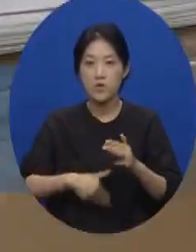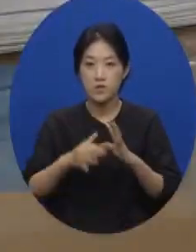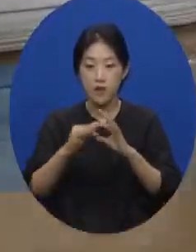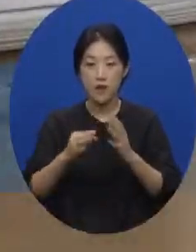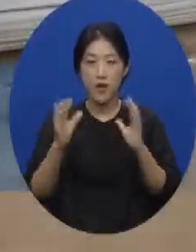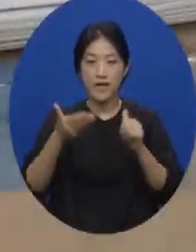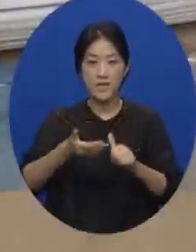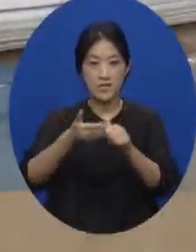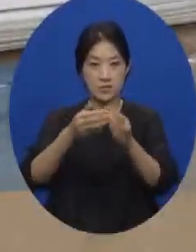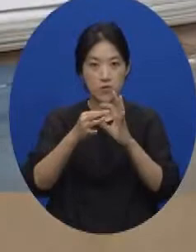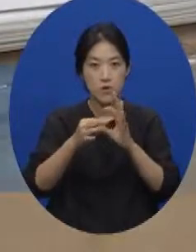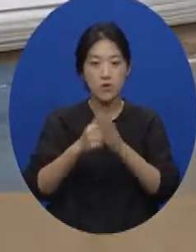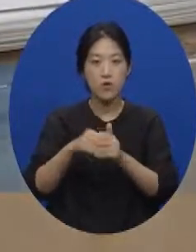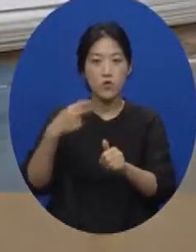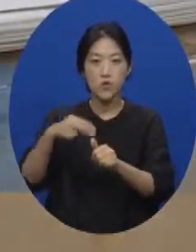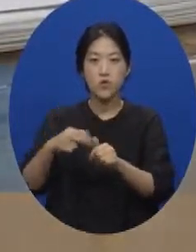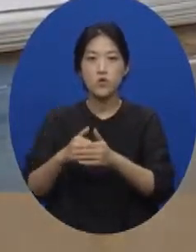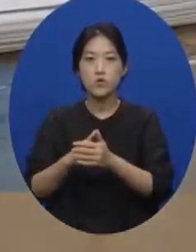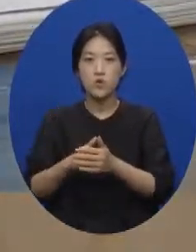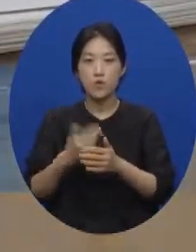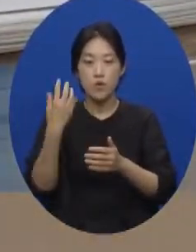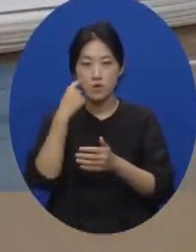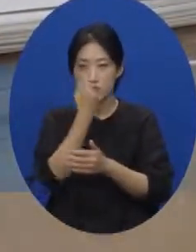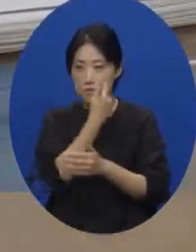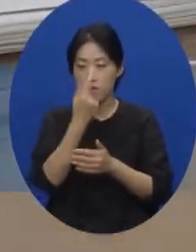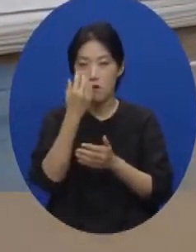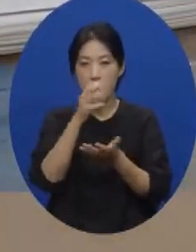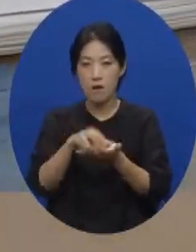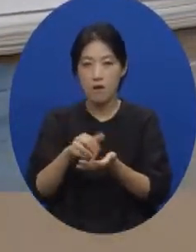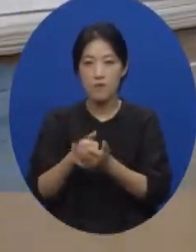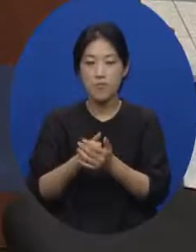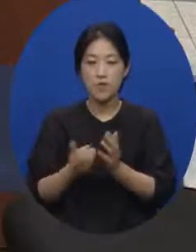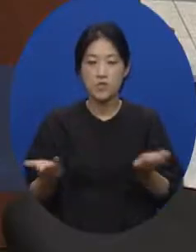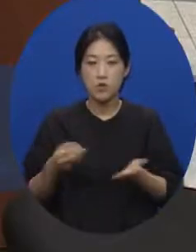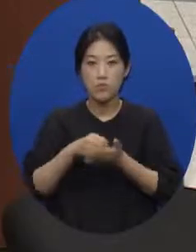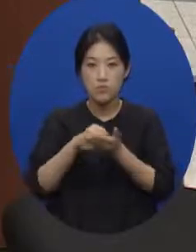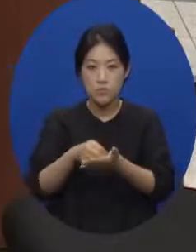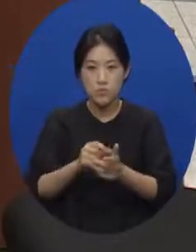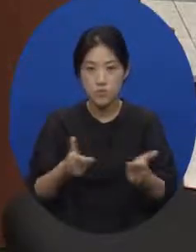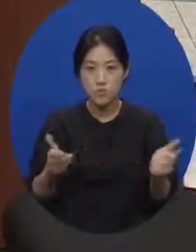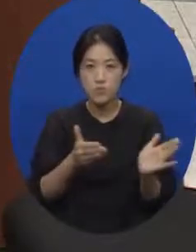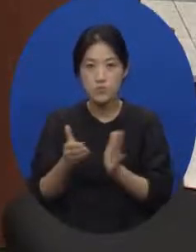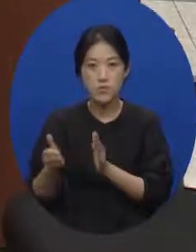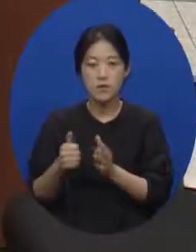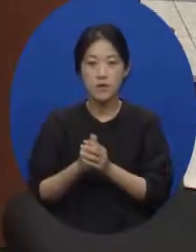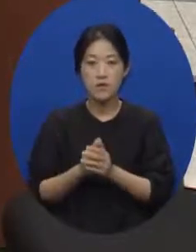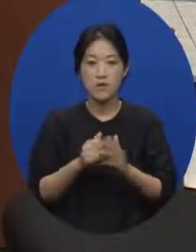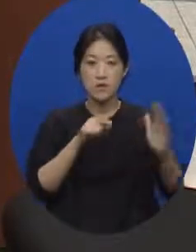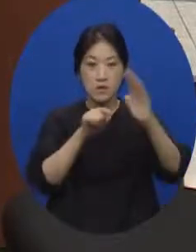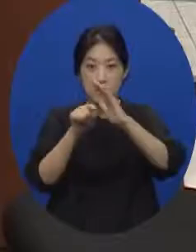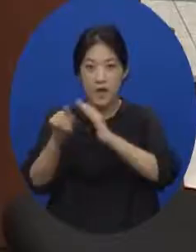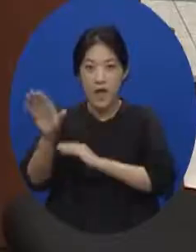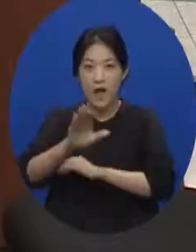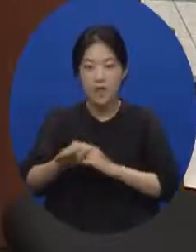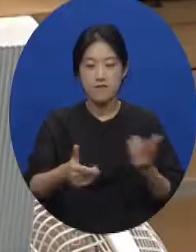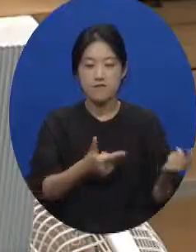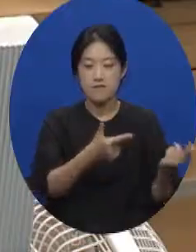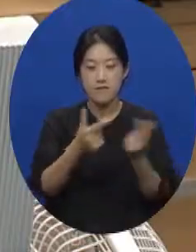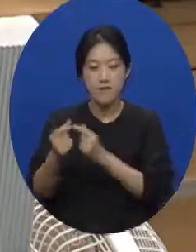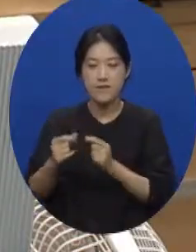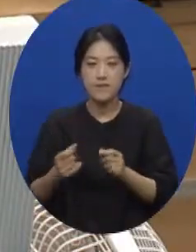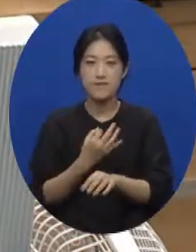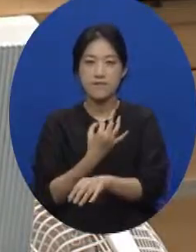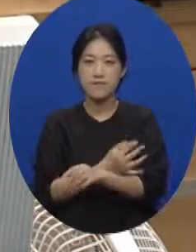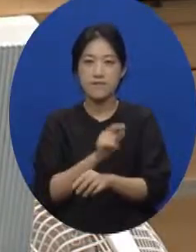육아 교육 재 증명과 취업 준비 등을 관련 기관을 방문하지 않고 일괄적으로 한 번에 처리할 수